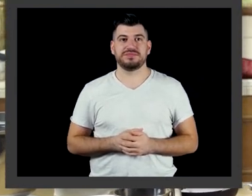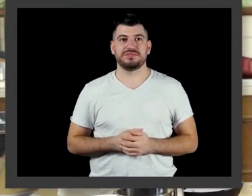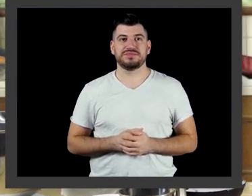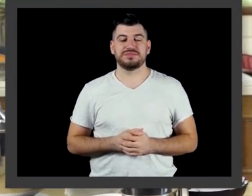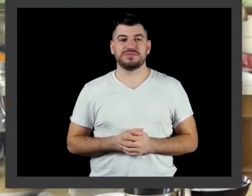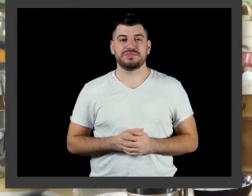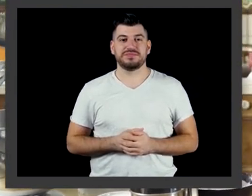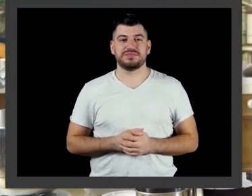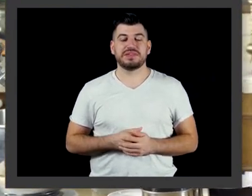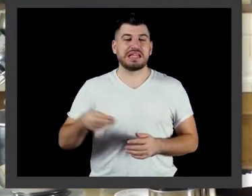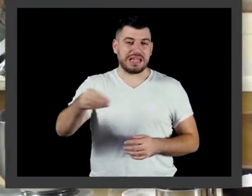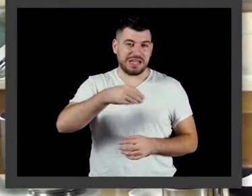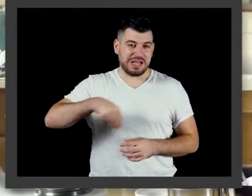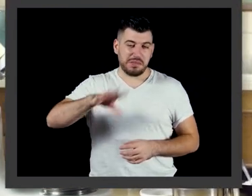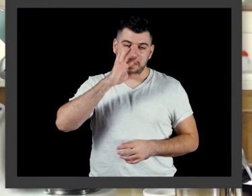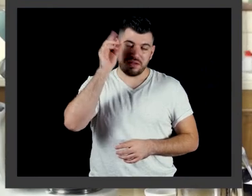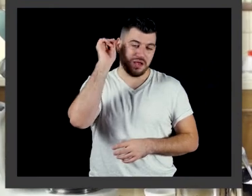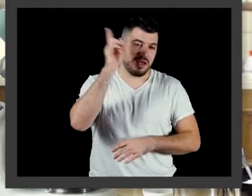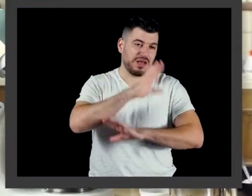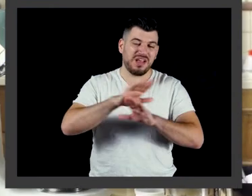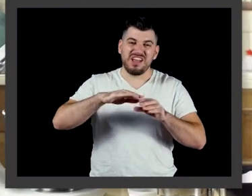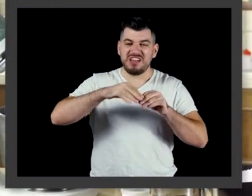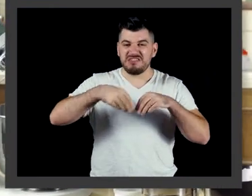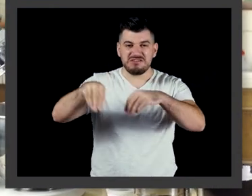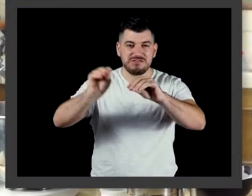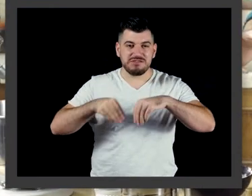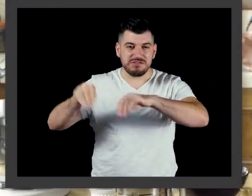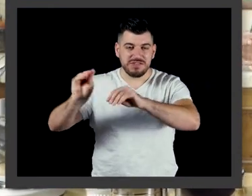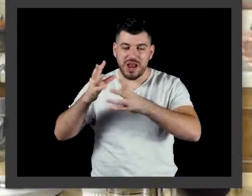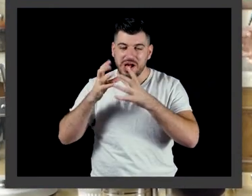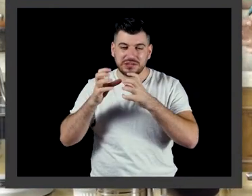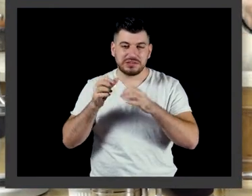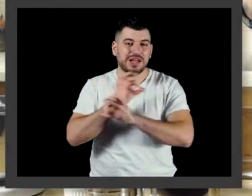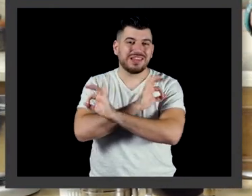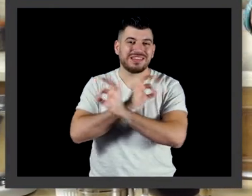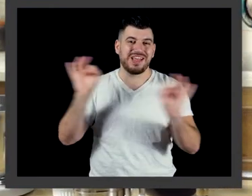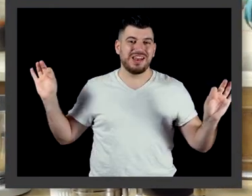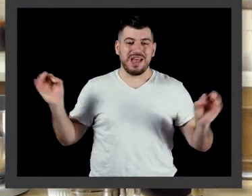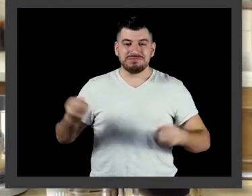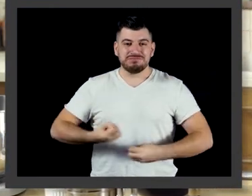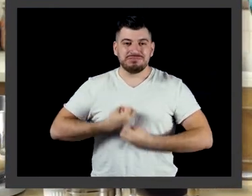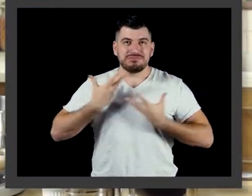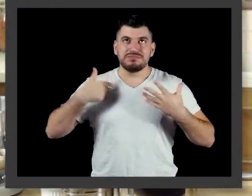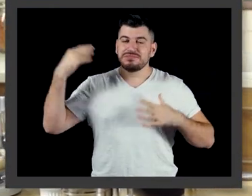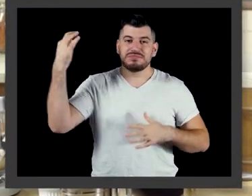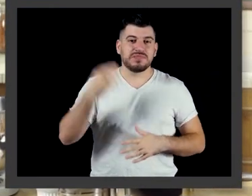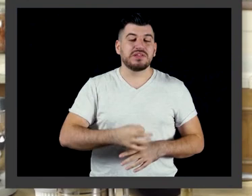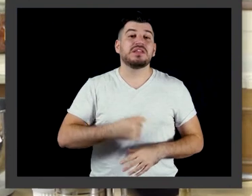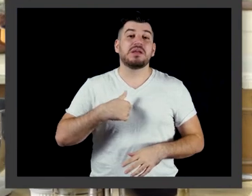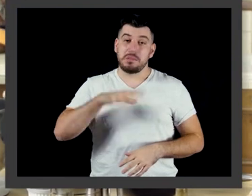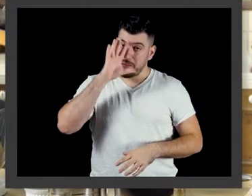Η κρέμα είναι μοναδική. Το φύλλο είναι μοναδικό, η αίσθηση που σου δίνει είναι μοναδική. Ειλικρινά, εύχομαι να τη δοκιμάσετε